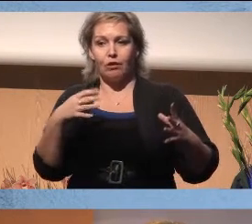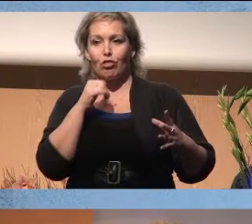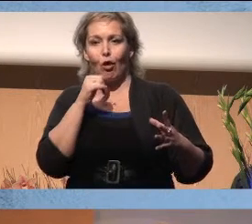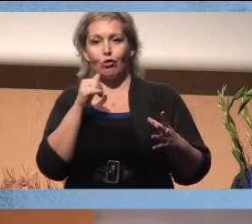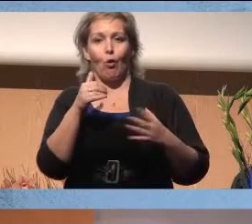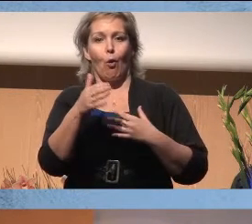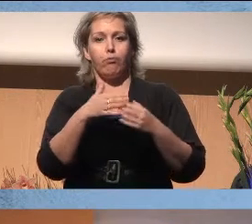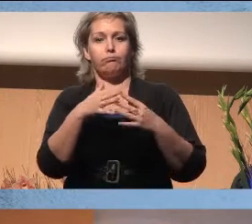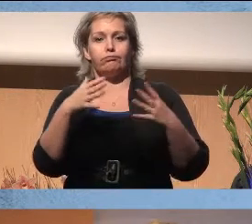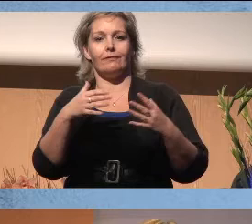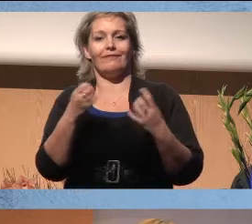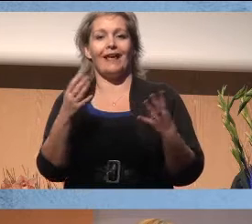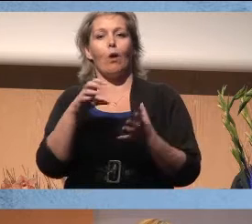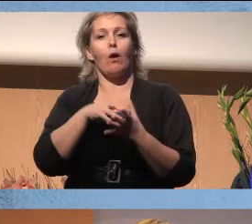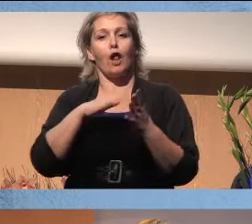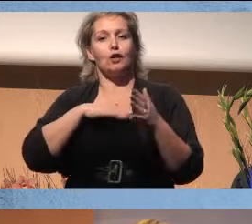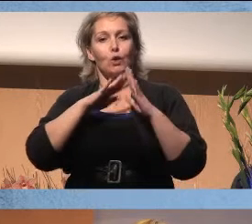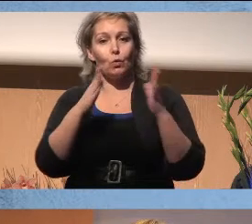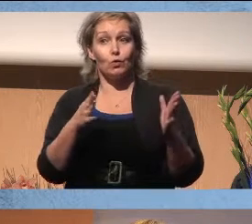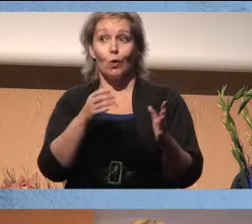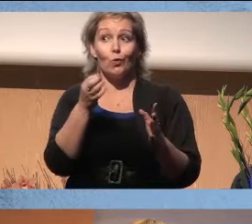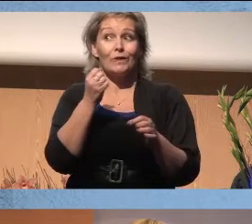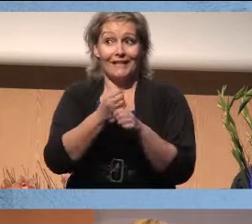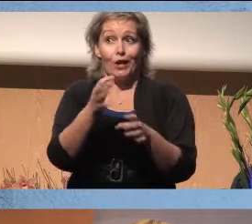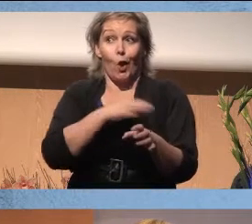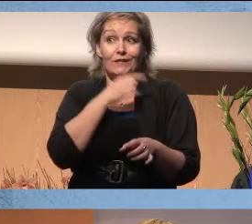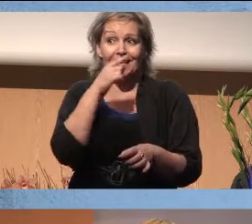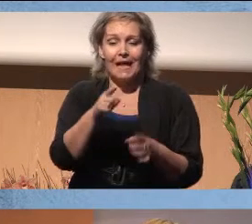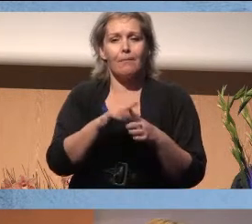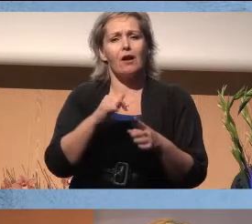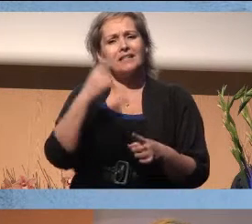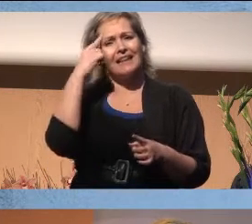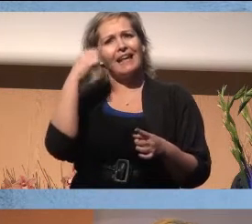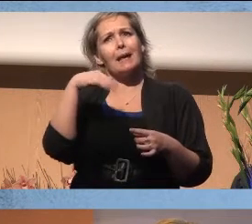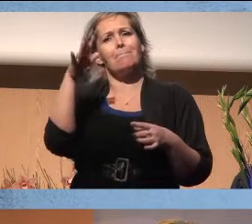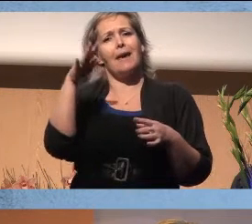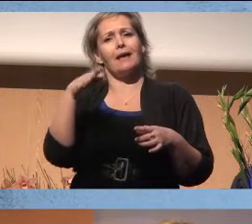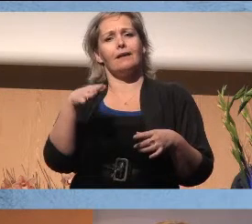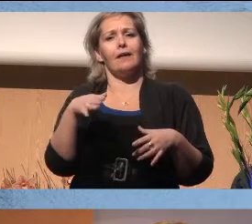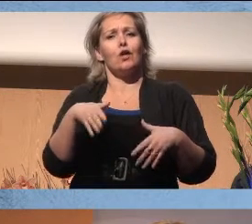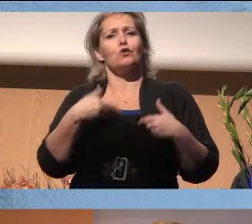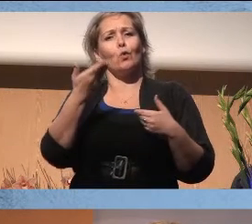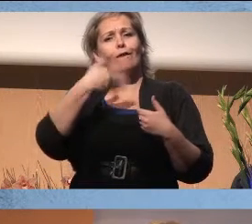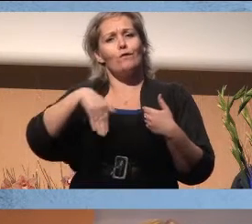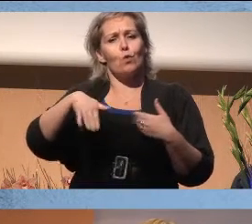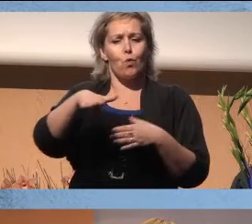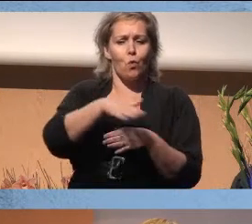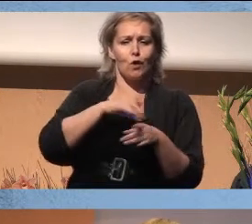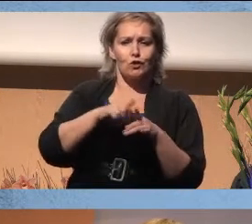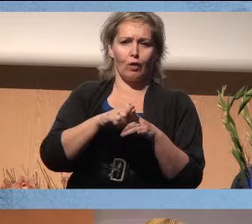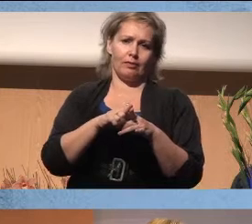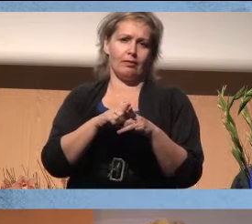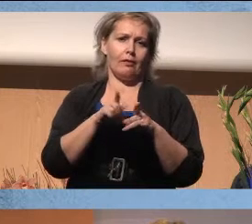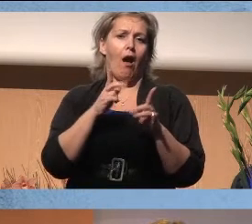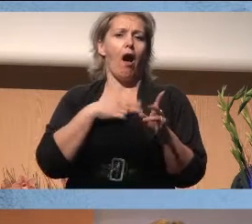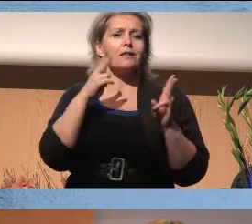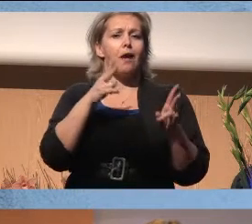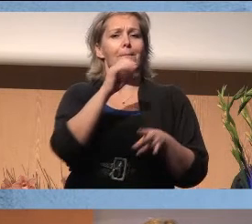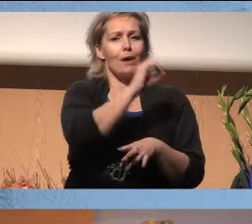flere lokalsykehus. Noen ønsker seg sikkert det, men kanskje man skulle tenke litt mer sunnfjordaktig og lokalmedisinske senter også i